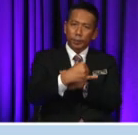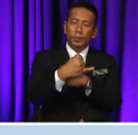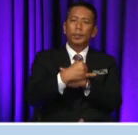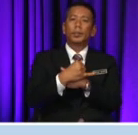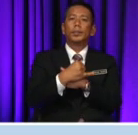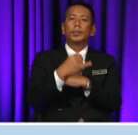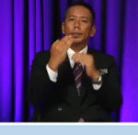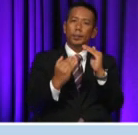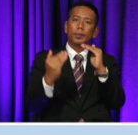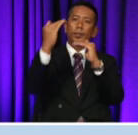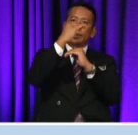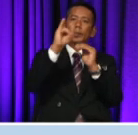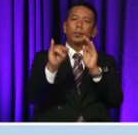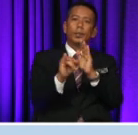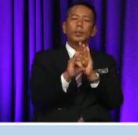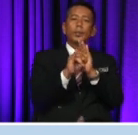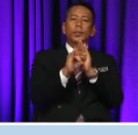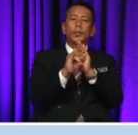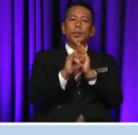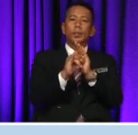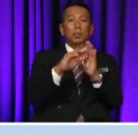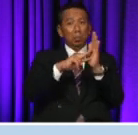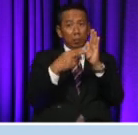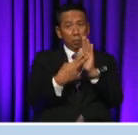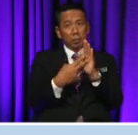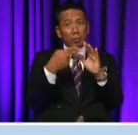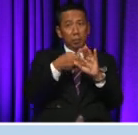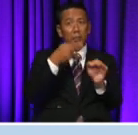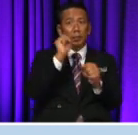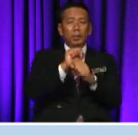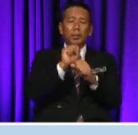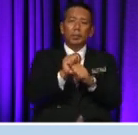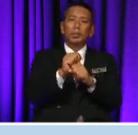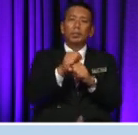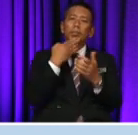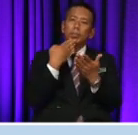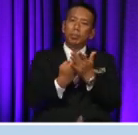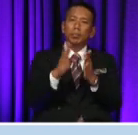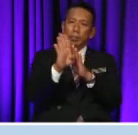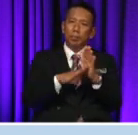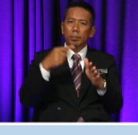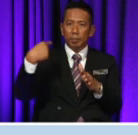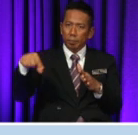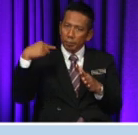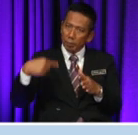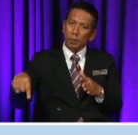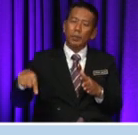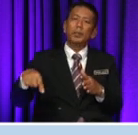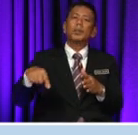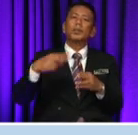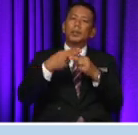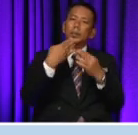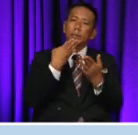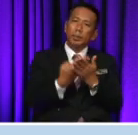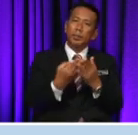menaikkan iblis bermaksud mungkin hasil kerja akan semakin meningkat nama baik sesuatu organisasi